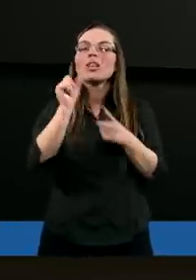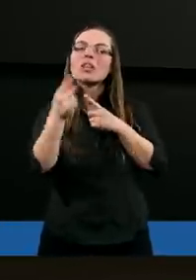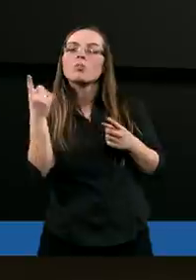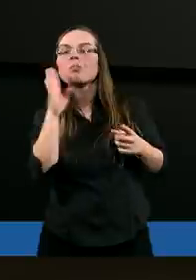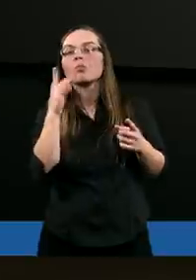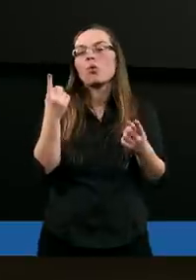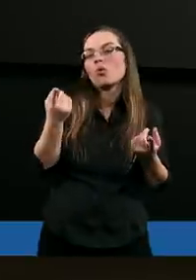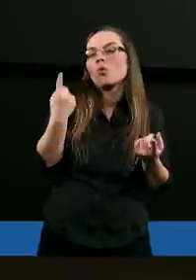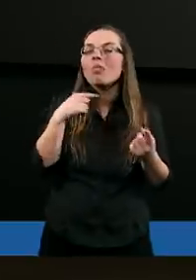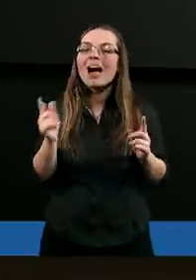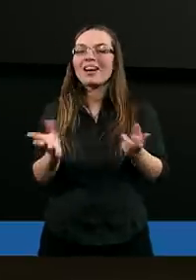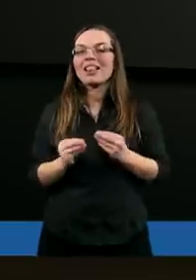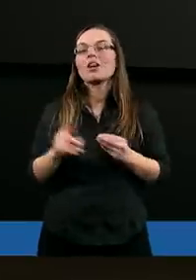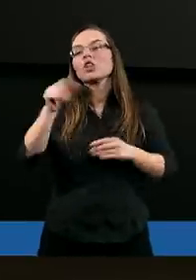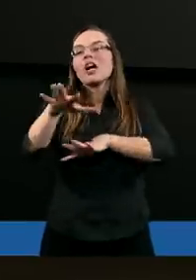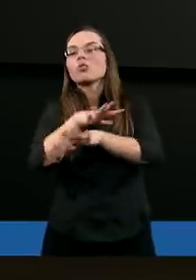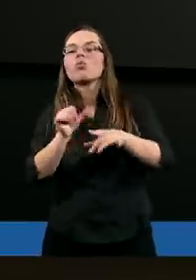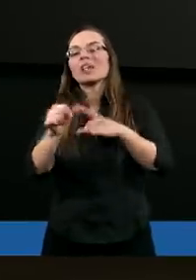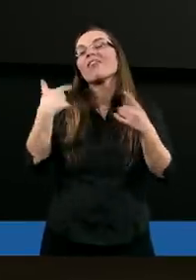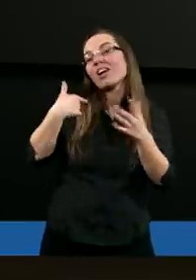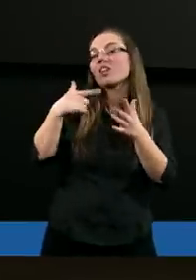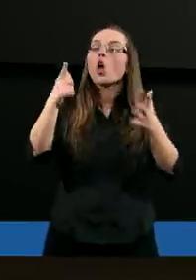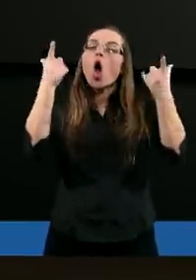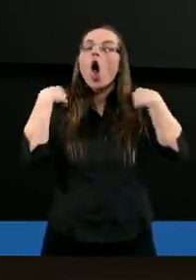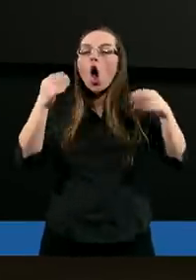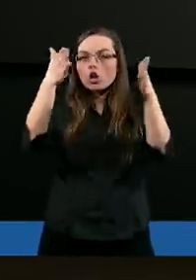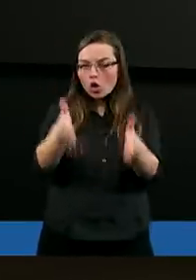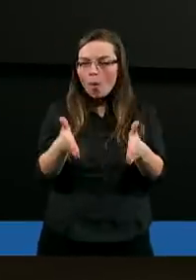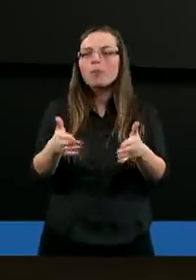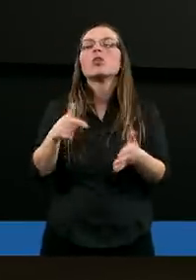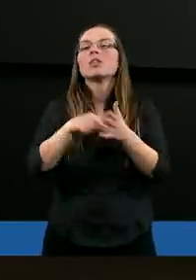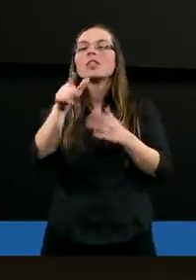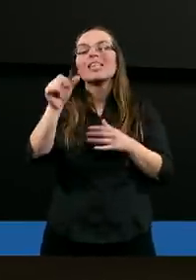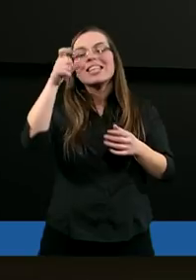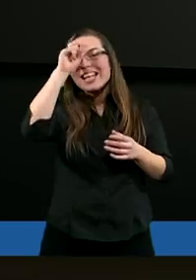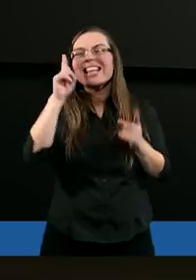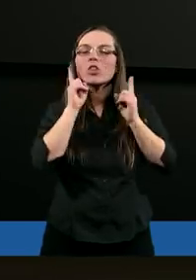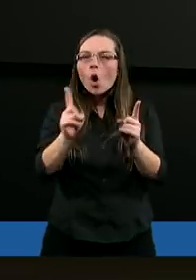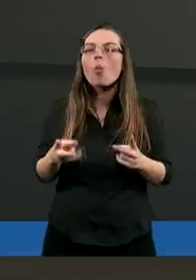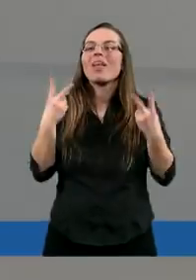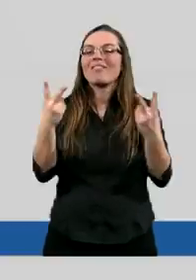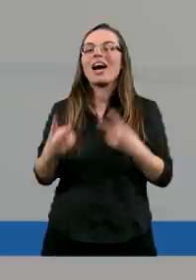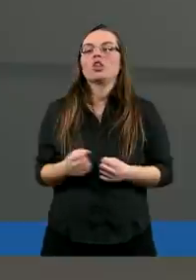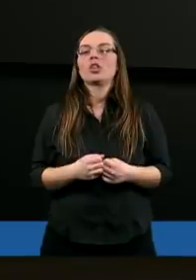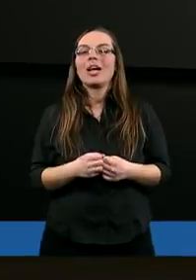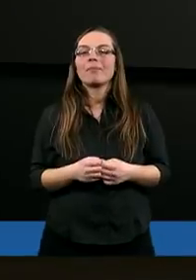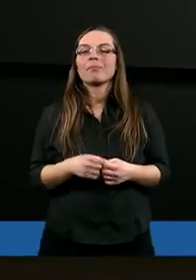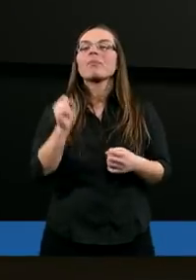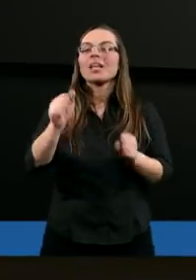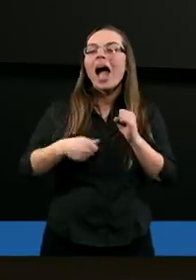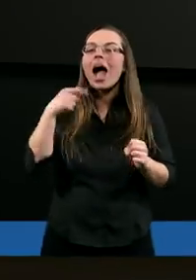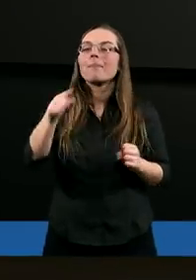rzeczywiście, że Duch Święty jest osobą, która mówi do tego, co jest tu istotne. Co on rzekł?